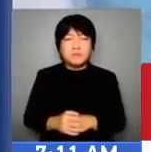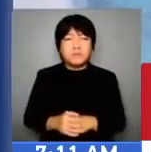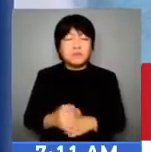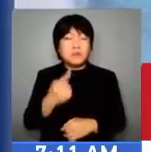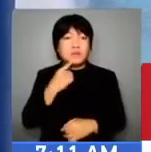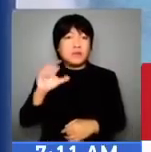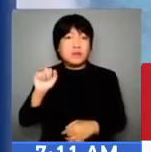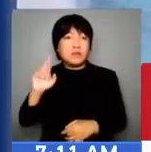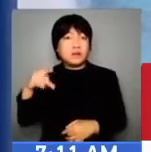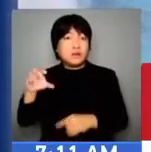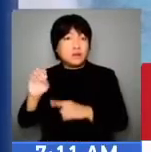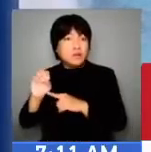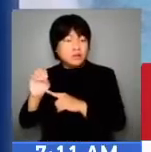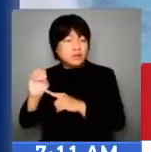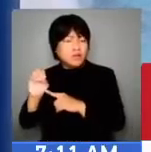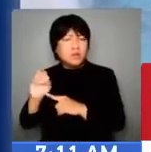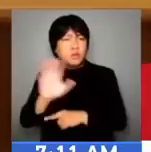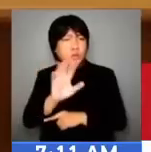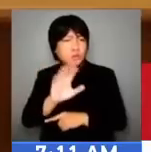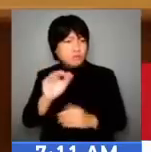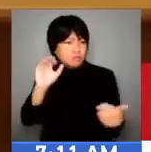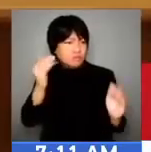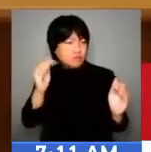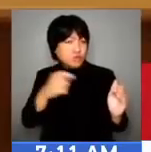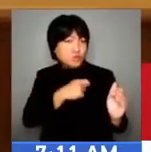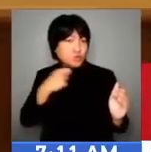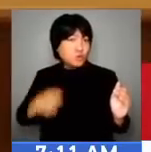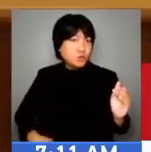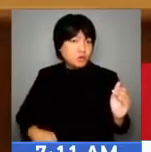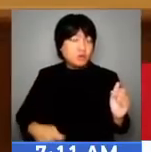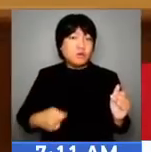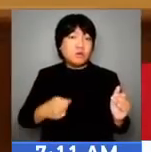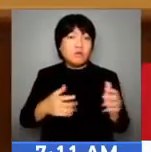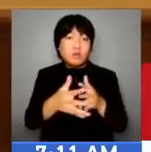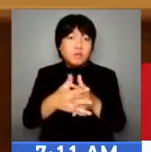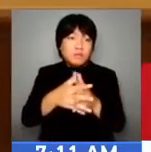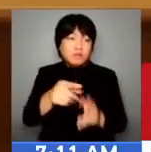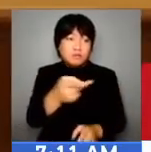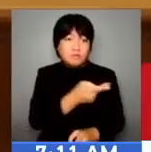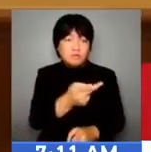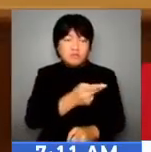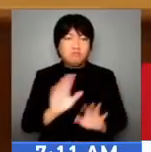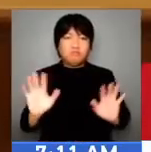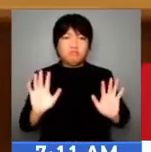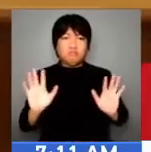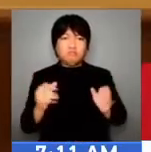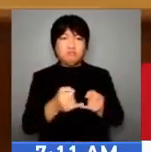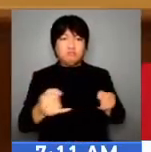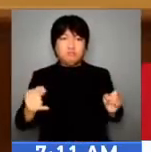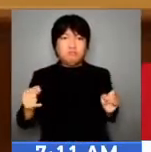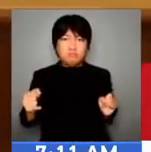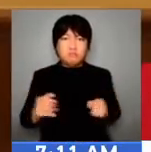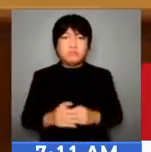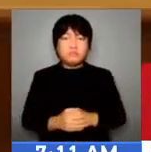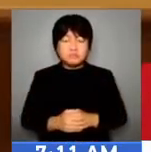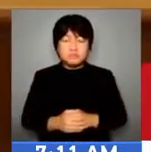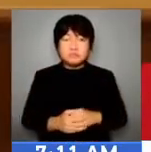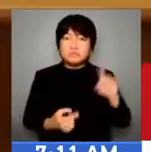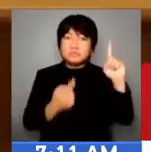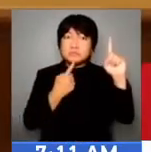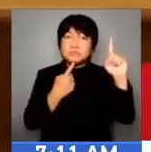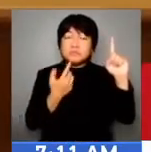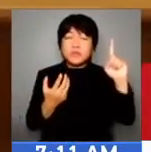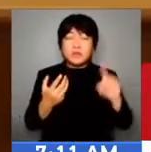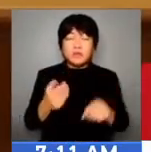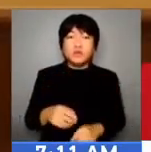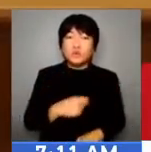mga ginagawa ng China sa Amerika. First of all, China is patrolling the West Philippine Sea